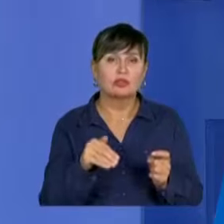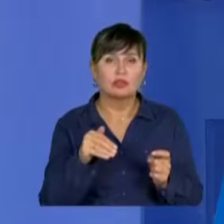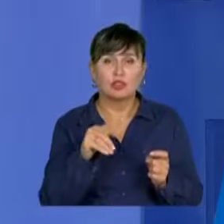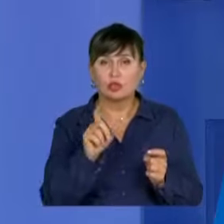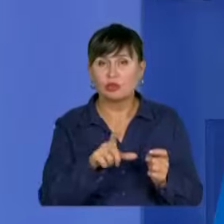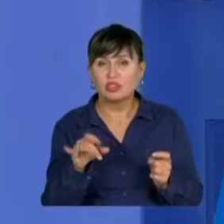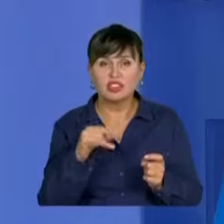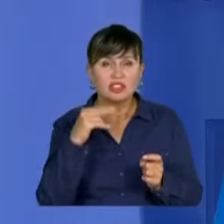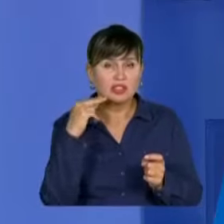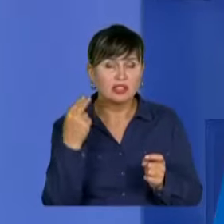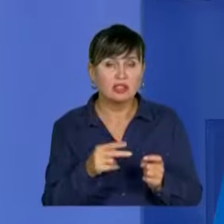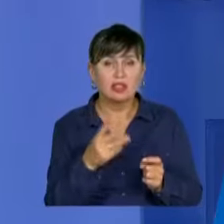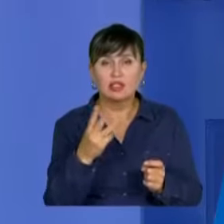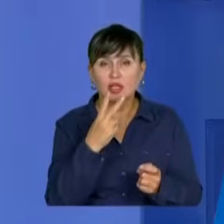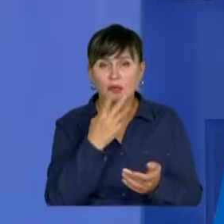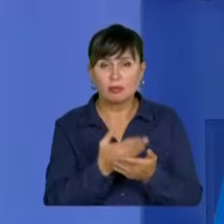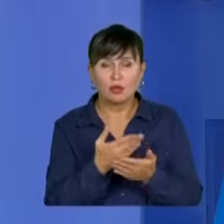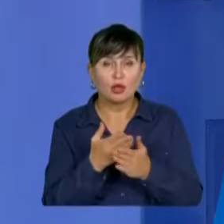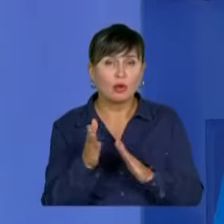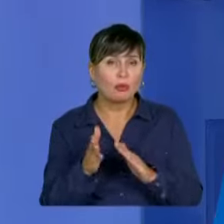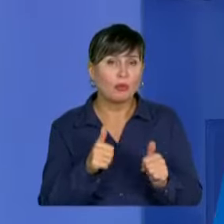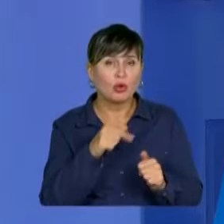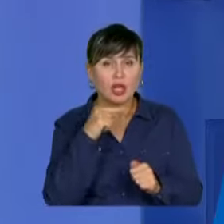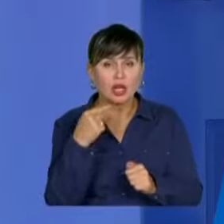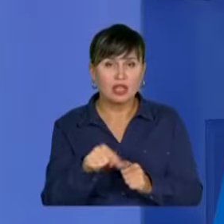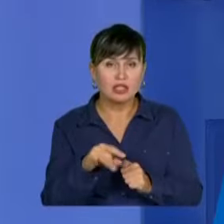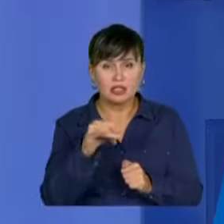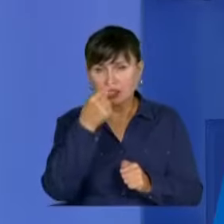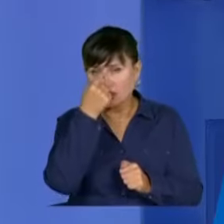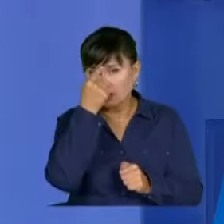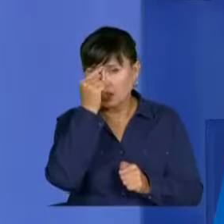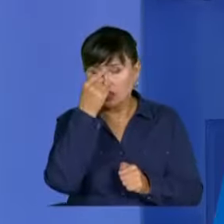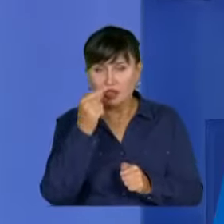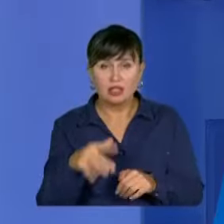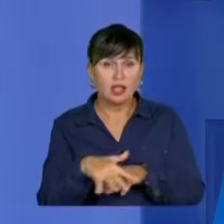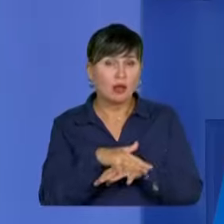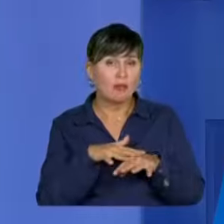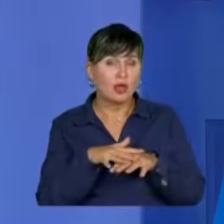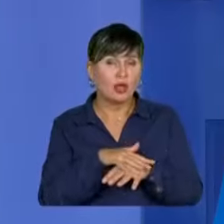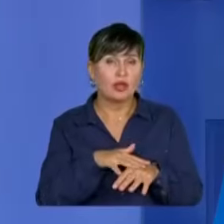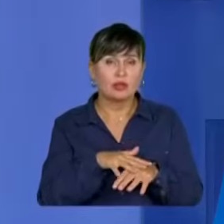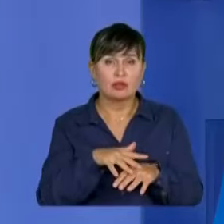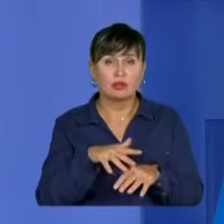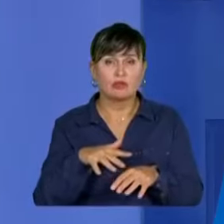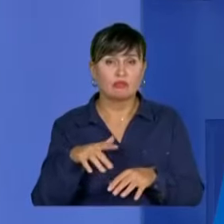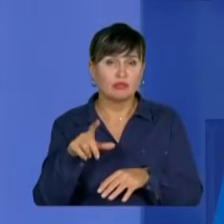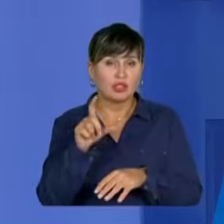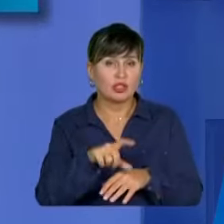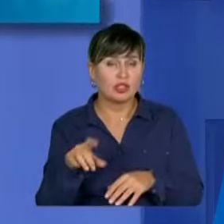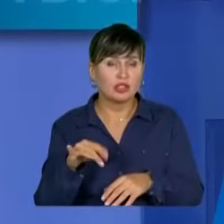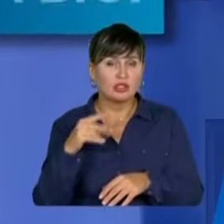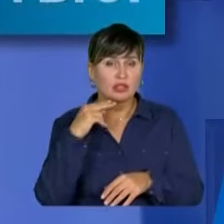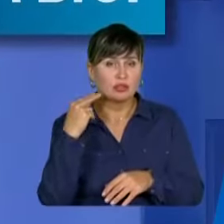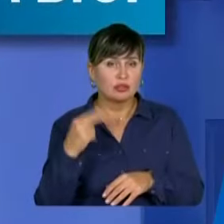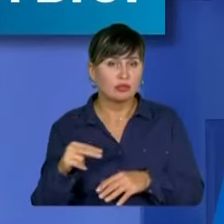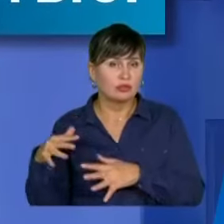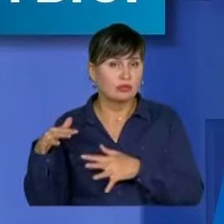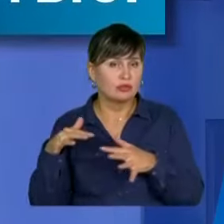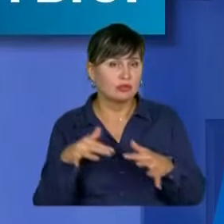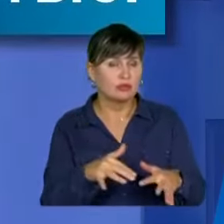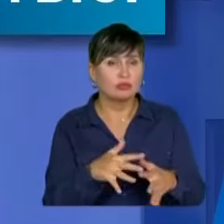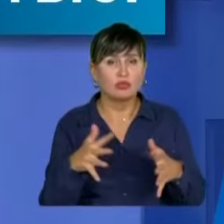Это третий показатель после России и Индии. Причем поток граждан из Поднебесной показывает значительный прогресс из года в